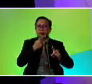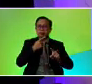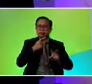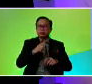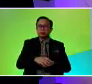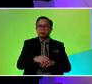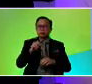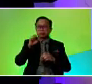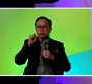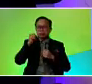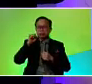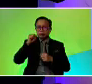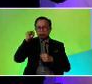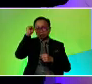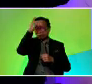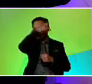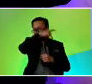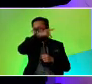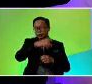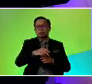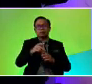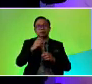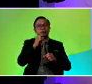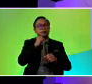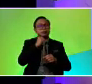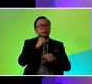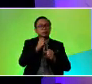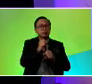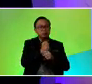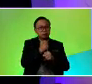sosial Oke dan juga perlakuan untuk